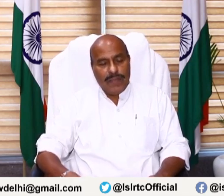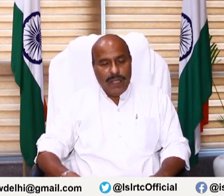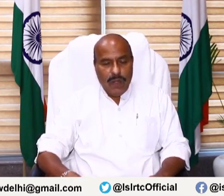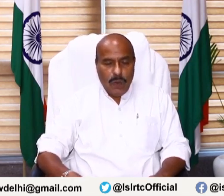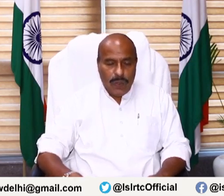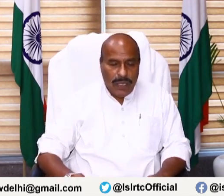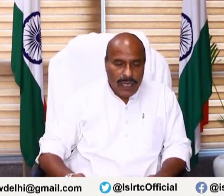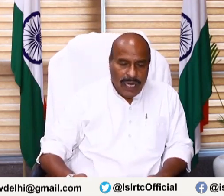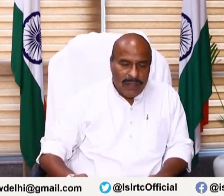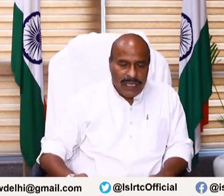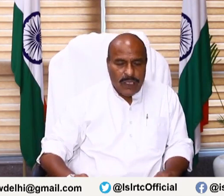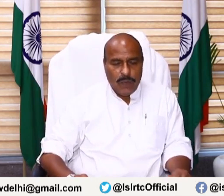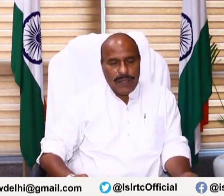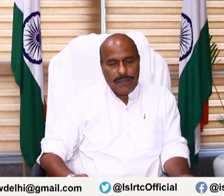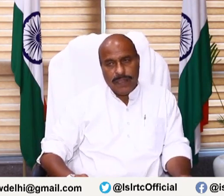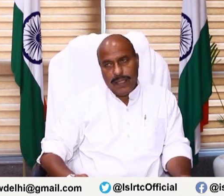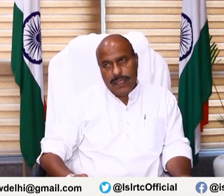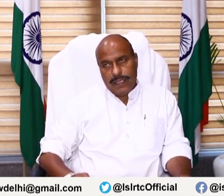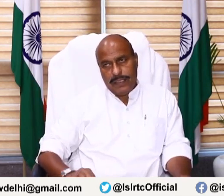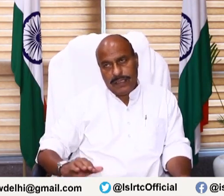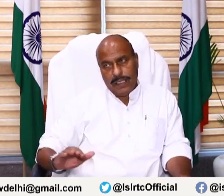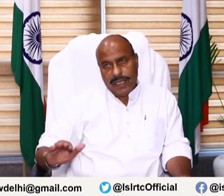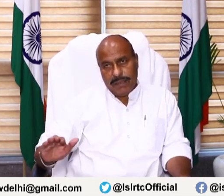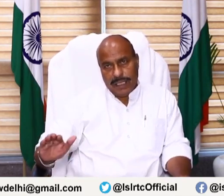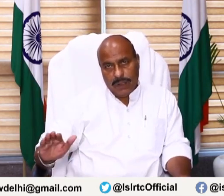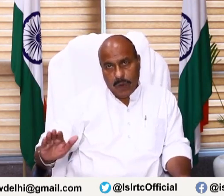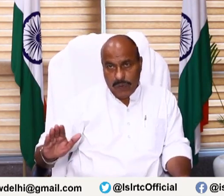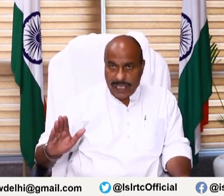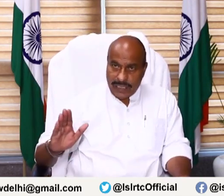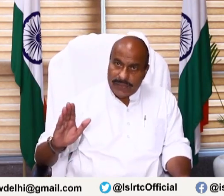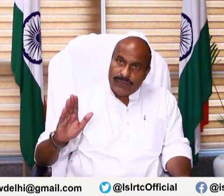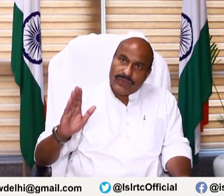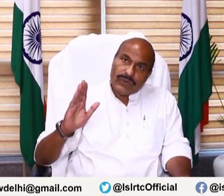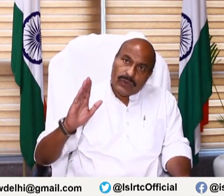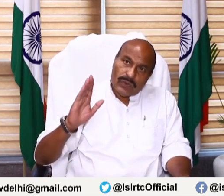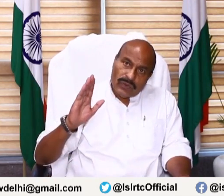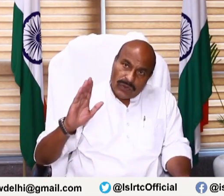द्वारा और आने वाले दिनों में कि जिससे हमारे दिव्यांगजन और भी ज़्यादा